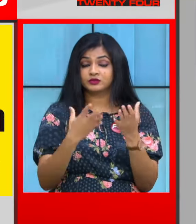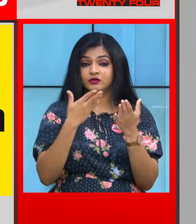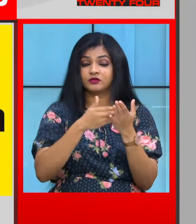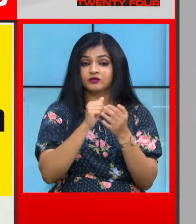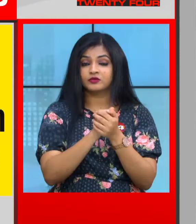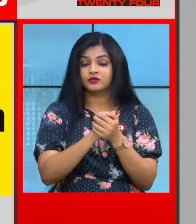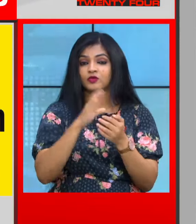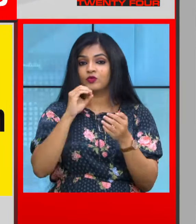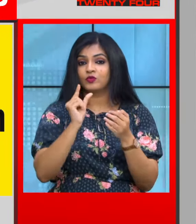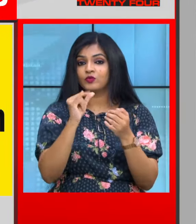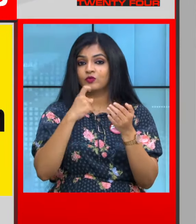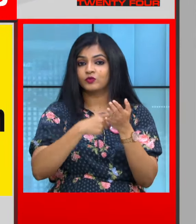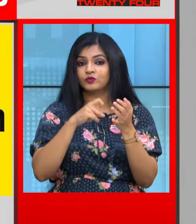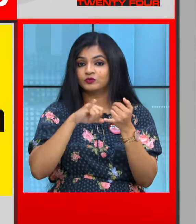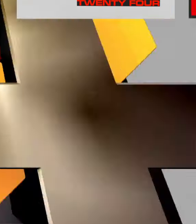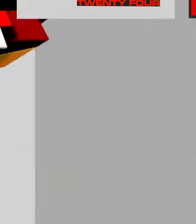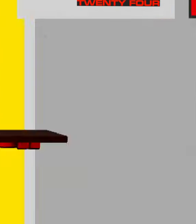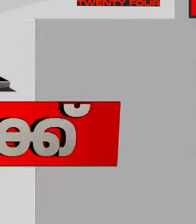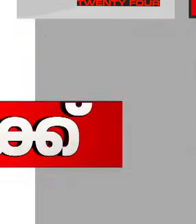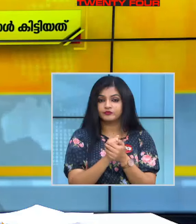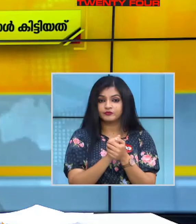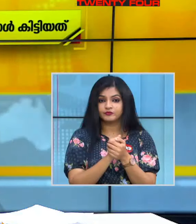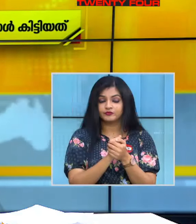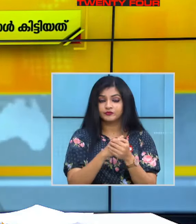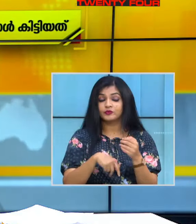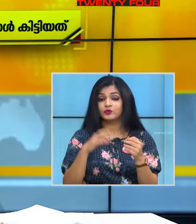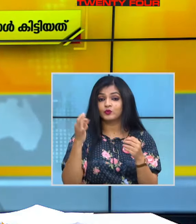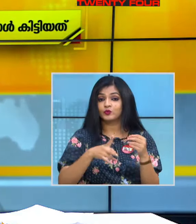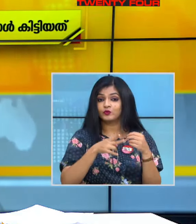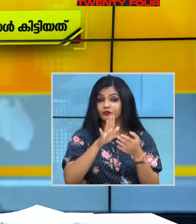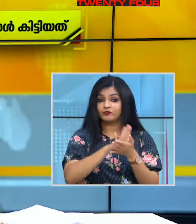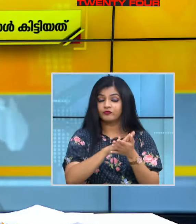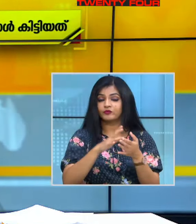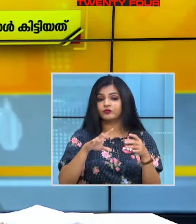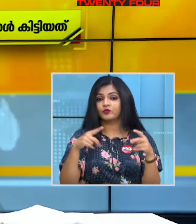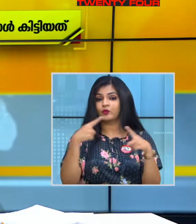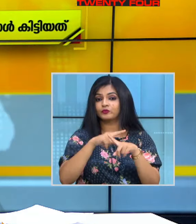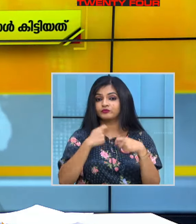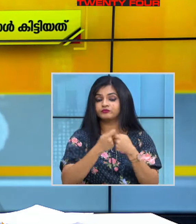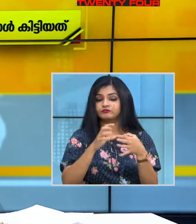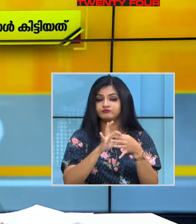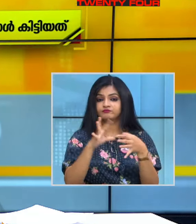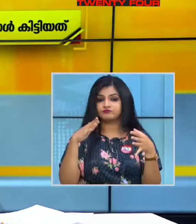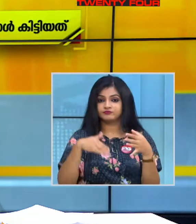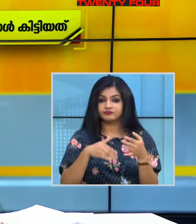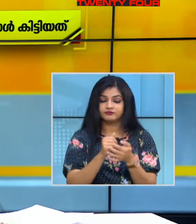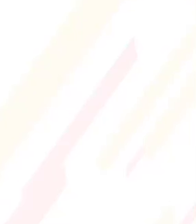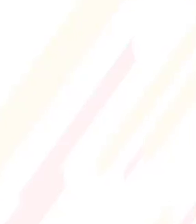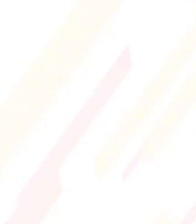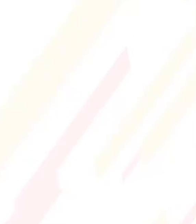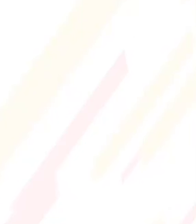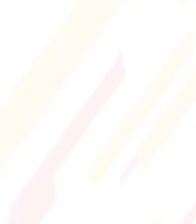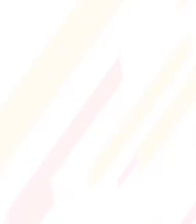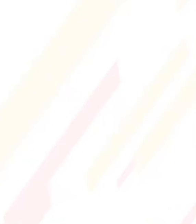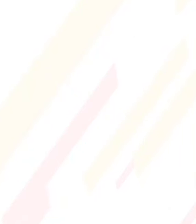കോഴ്സിന്റെ പ്രഖ്യാപനം നിർവഹിച്ചു. സഭാ ടിവിയുടെ പുതിയ ചാനലിന്റെ ഉദ്ഘാടനം പ്രതിപക്ഷം ബഹിഷ്കരിക്കുകയാണ്. വിശദാംശങ്ങൾ നൽകിയത് സലീം മാലിക്കാണ് തിരുവനന്തപുരത്ത് നിന്ന്.